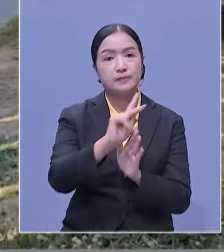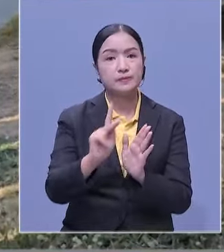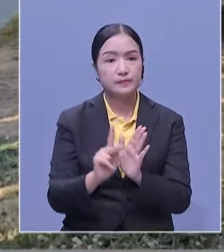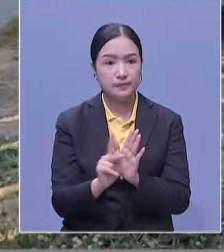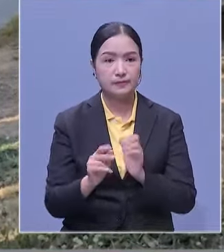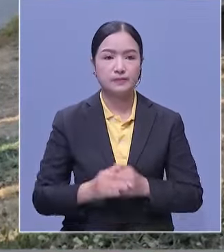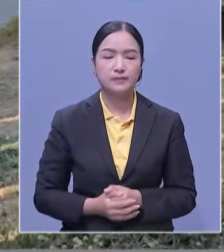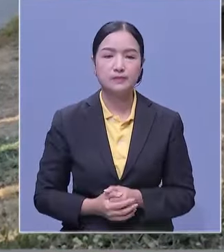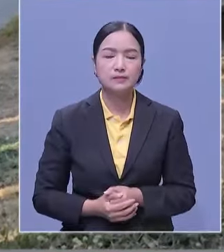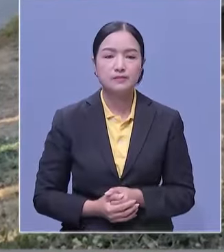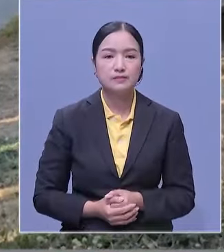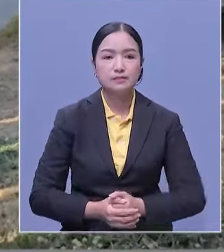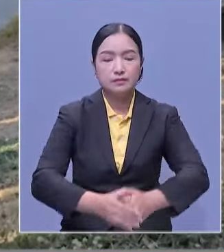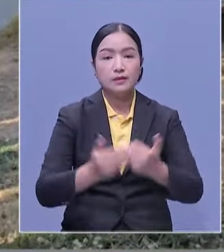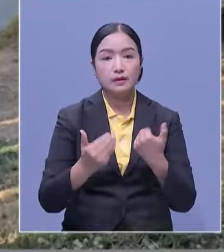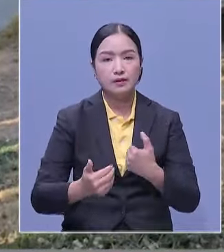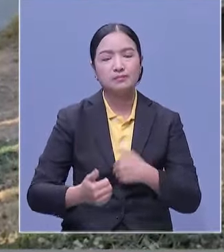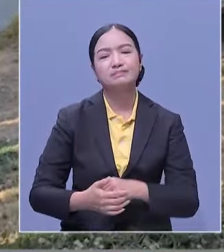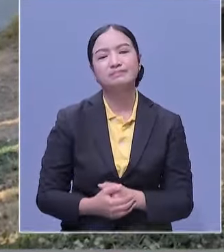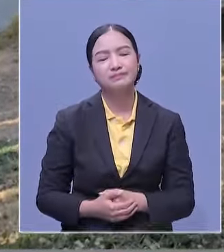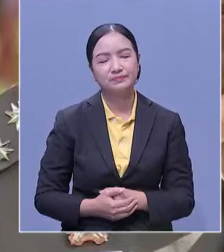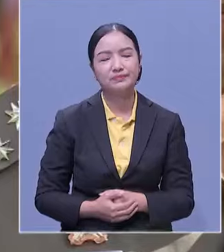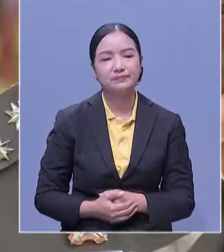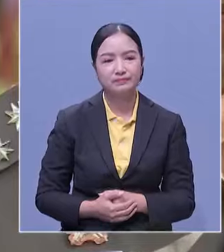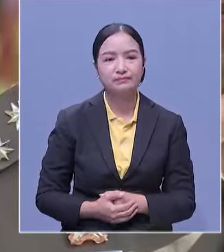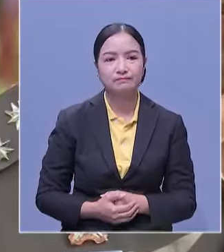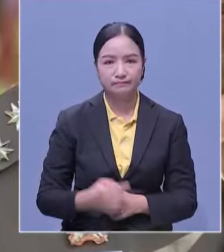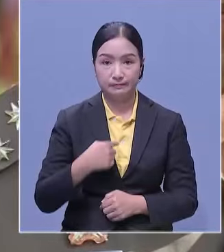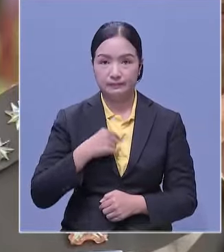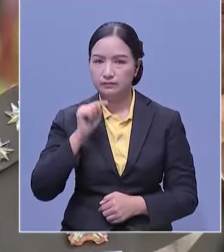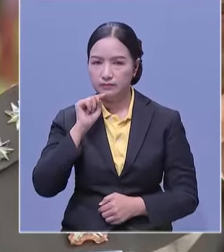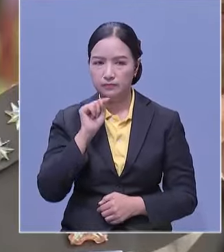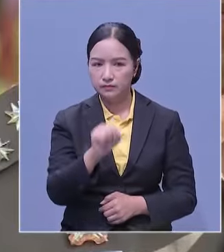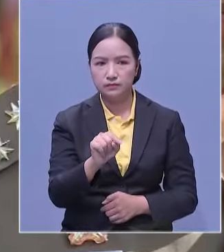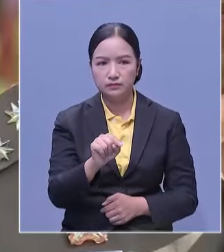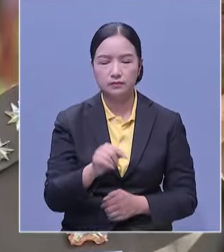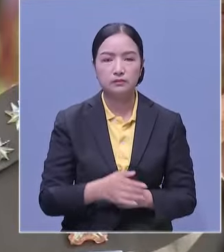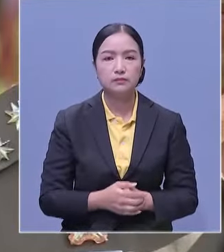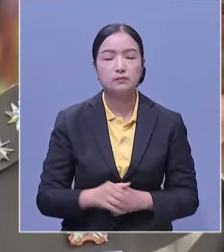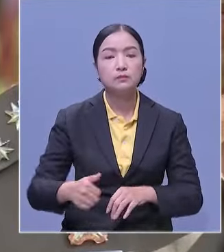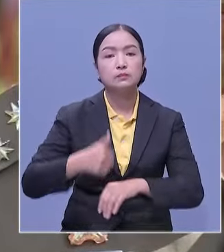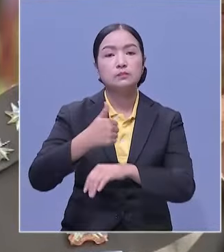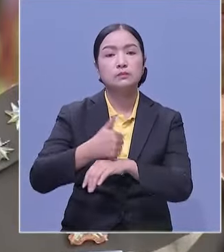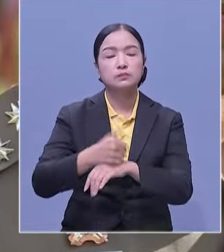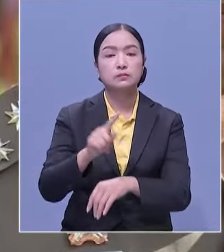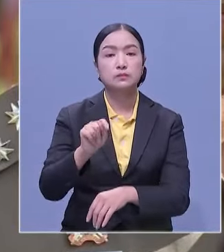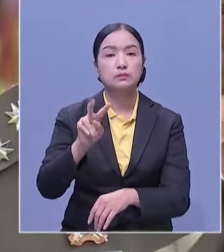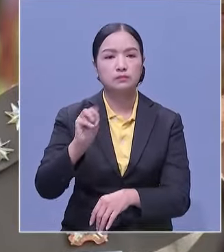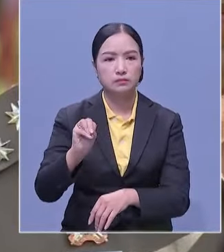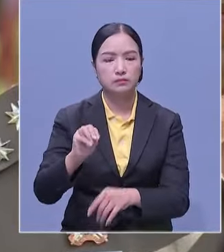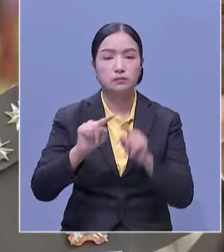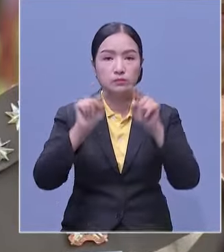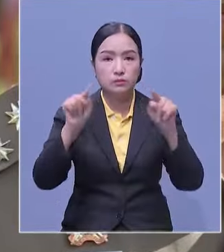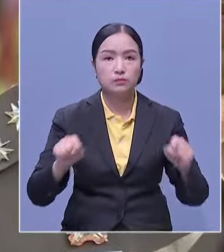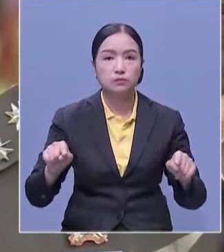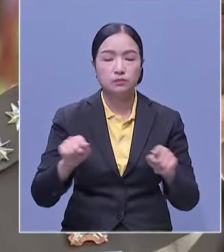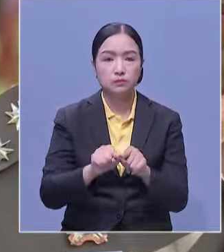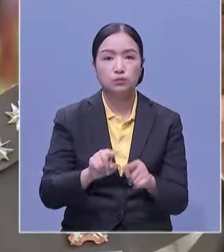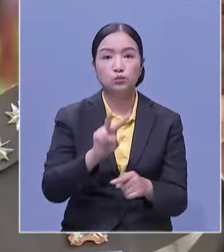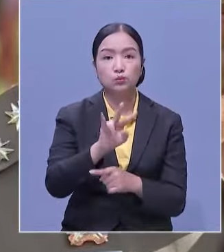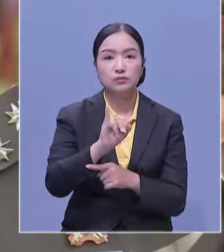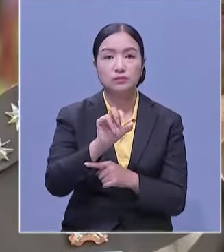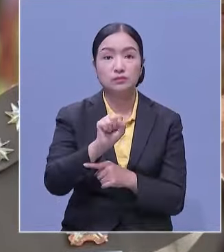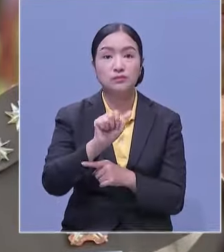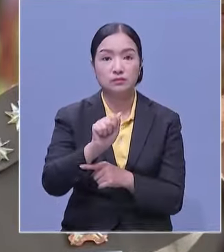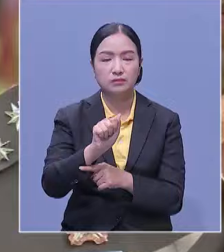กรณีนี้ล่าสุดบิ๊กค่ะได้โพสตนะบอกว่าสั่งการให้ทางผู้การตมเพิกถอนวีซ่าชาวต่างชาติทั้ง